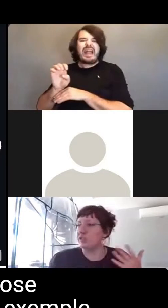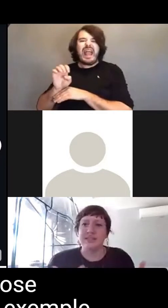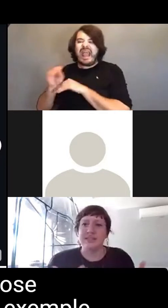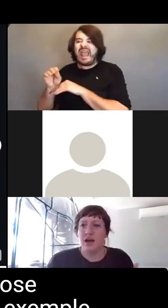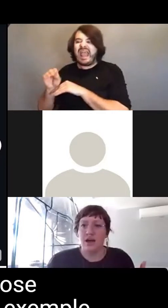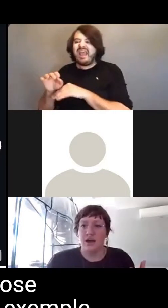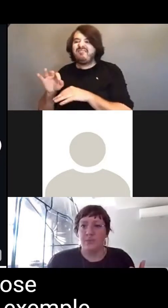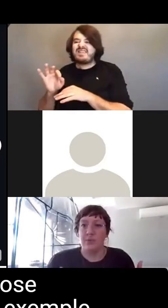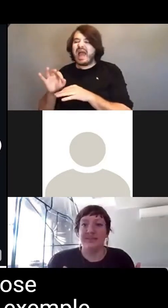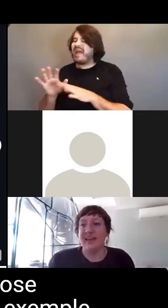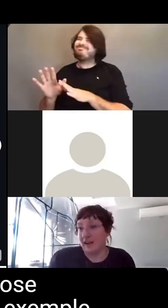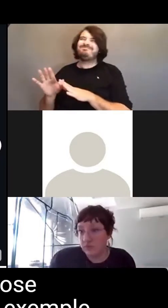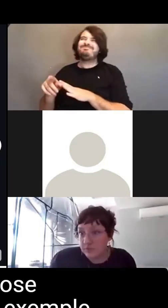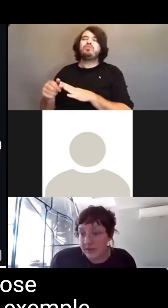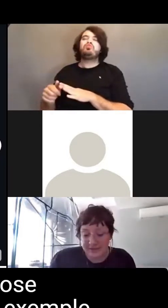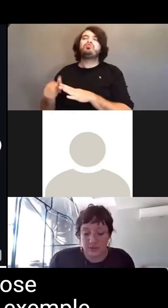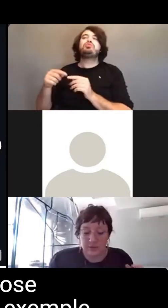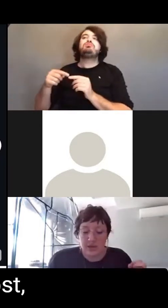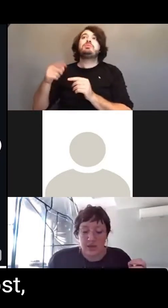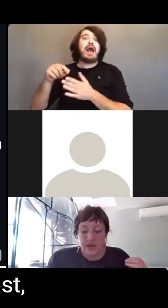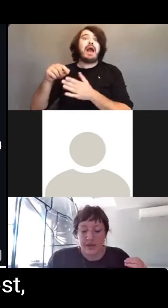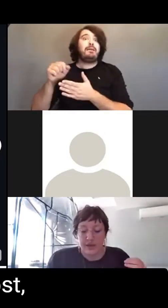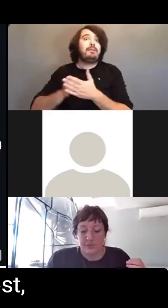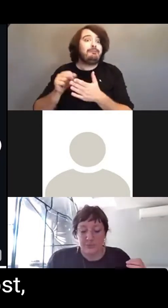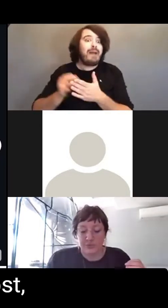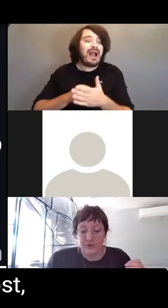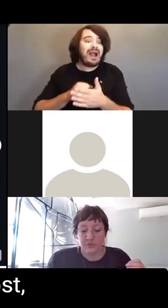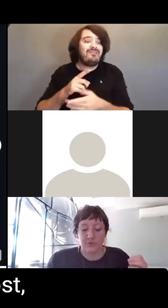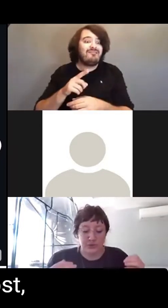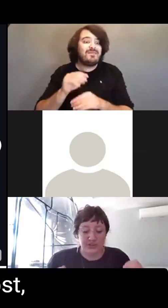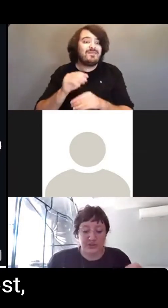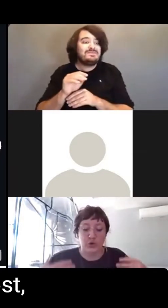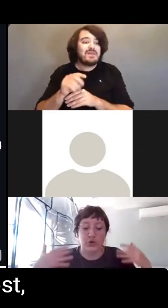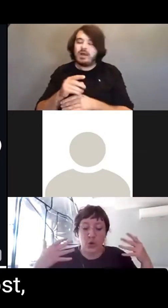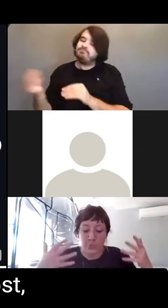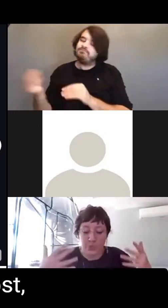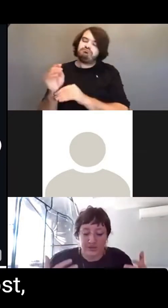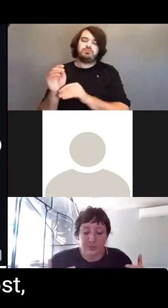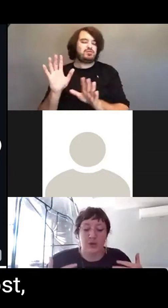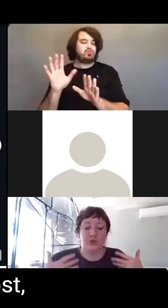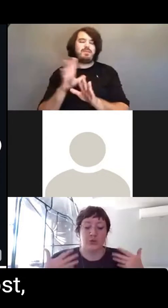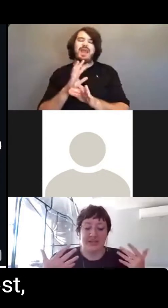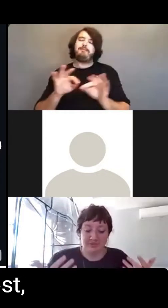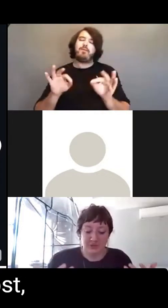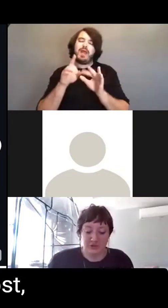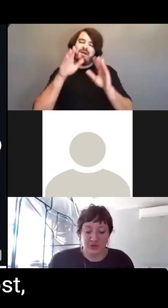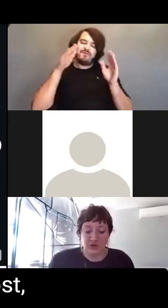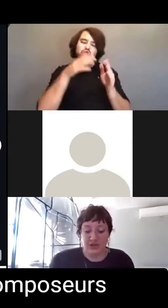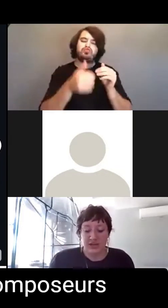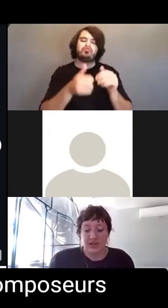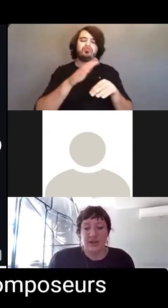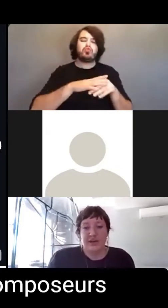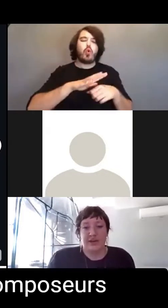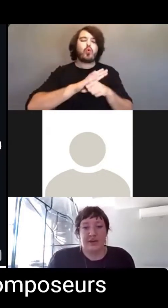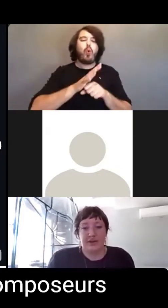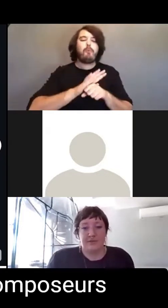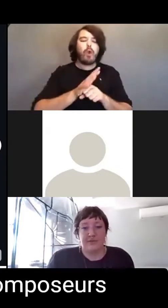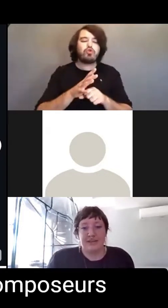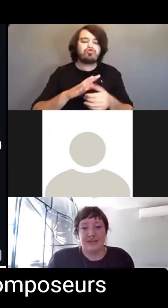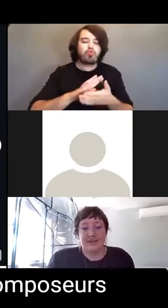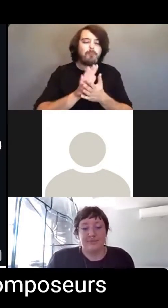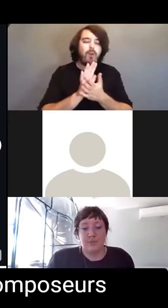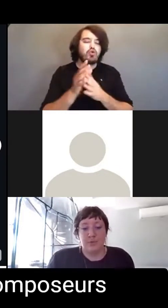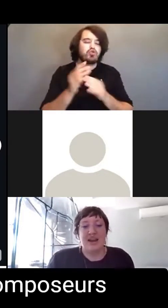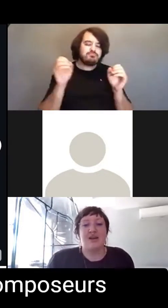qu'on utilise en moment de carence, par exemple. Puis, on va focusser sur le compost, prendre soin de la vie du sol,